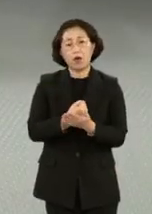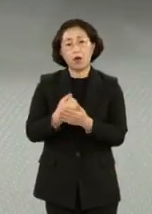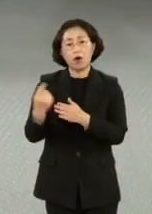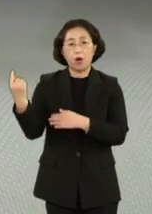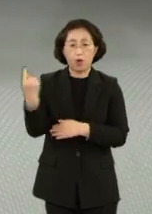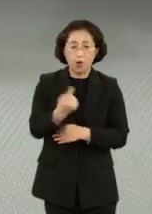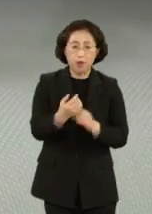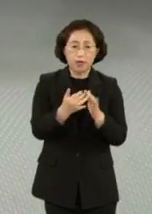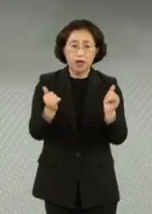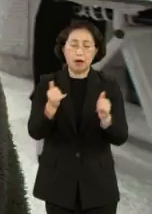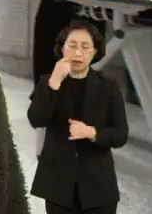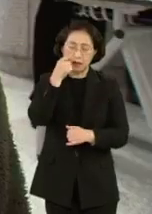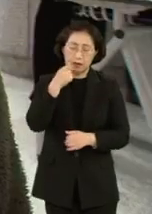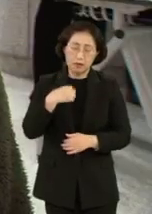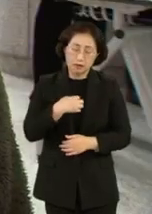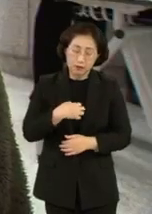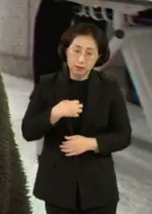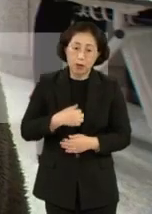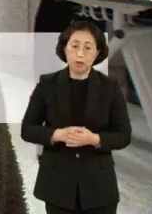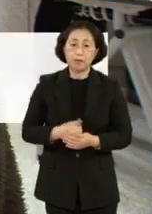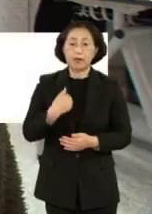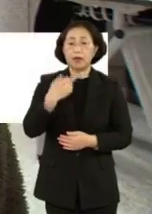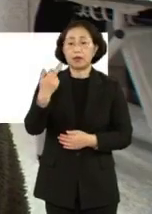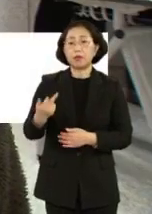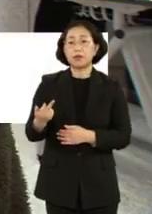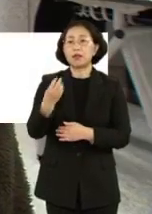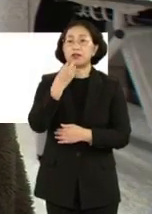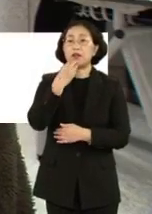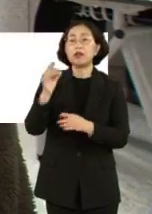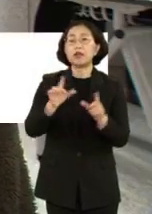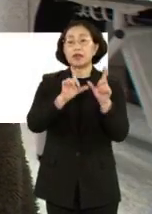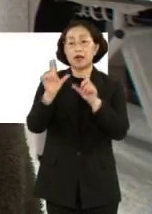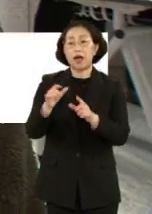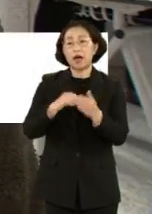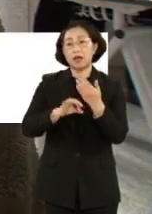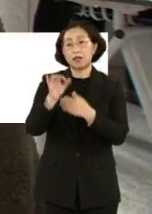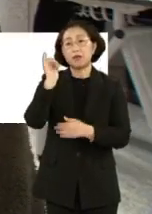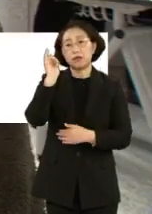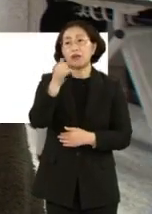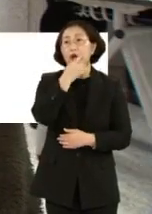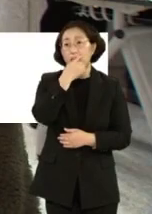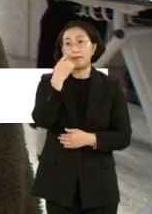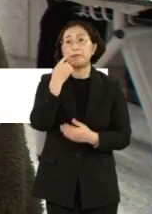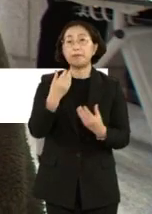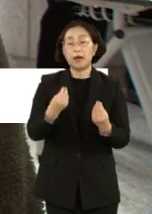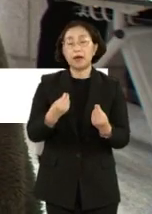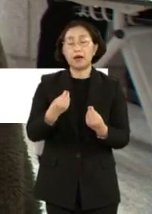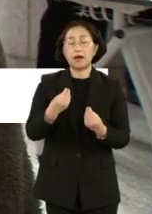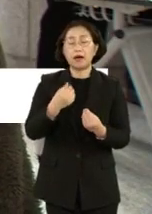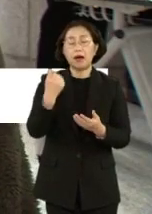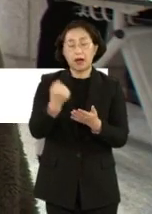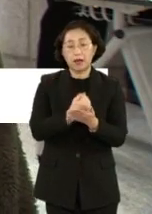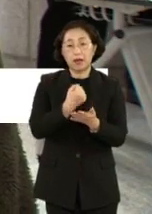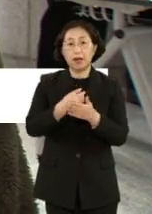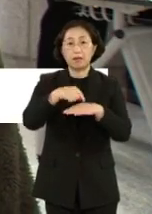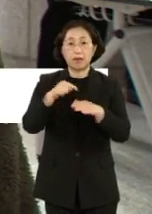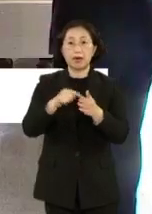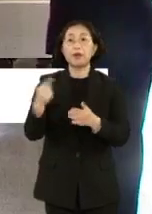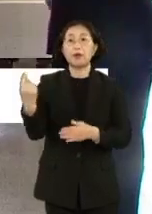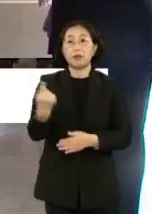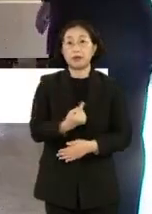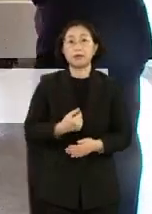감추지 못했습니다. 제 동생도 서울 살고 있어서 저도 아침에 확인하고 바로 전화를 한번 해봤거든요. 좀 안타까운 마음에 오늘 찾아오게